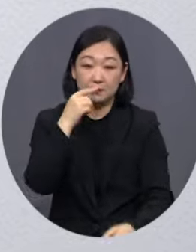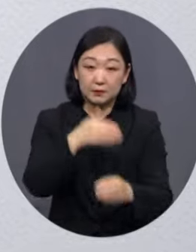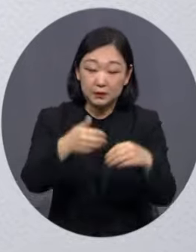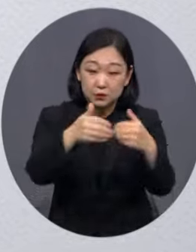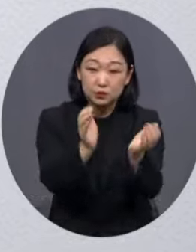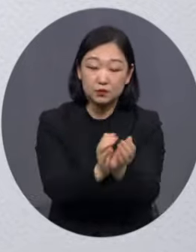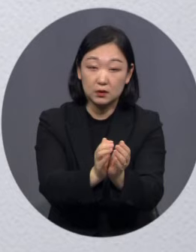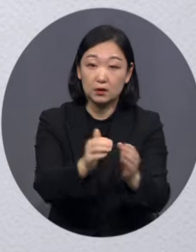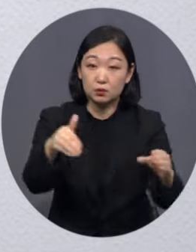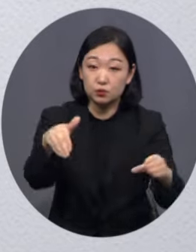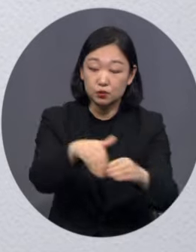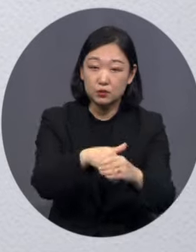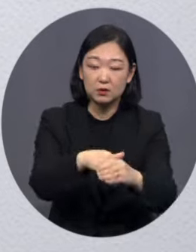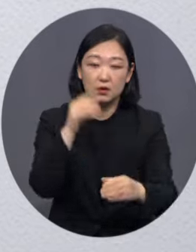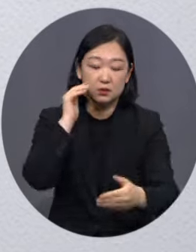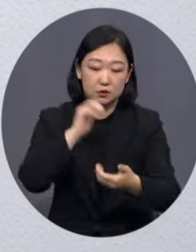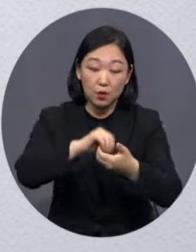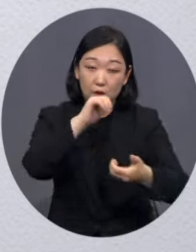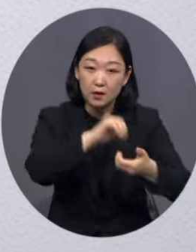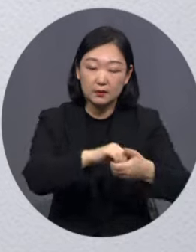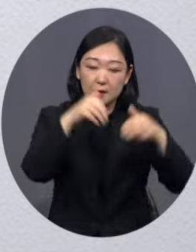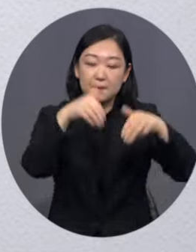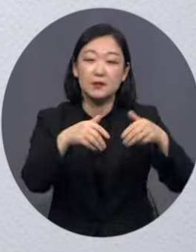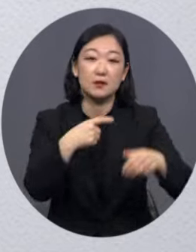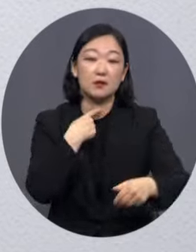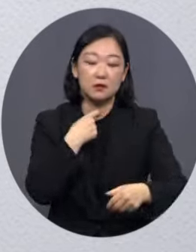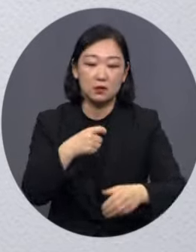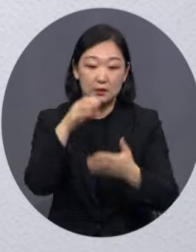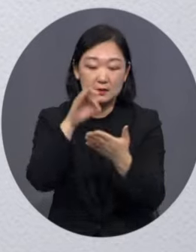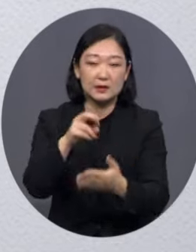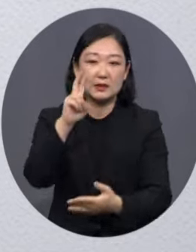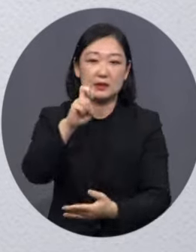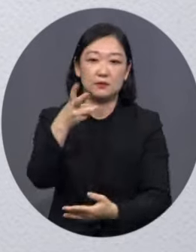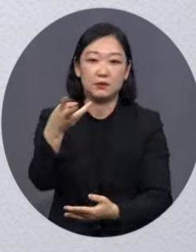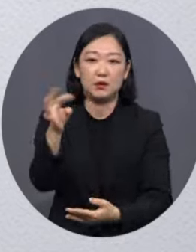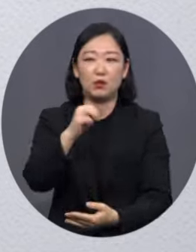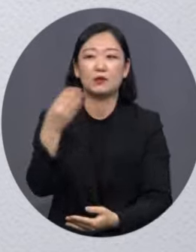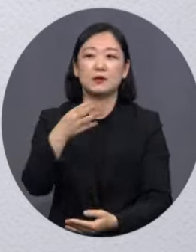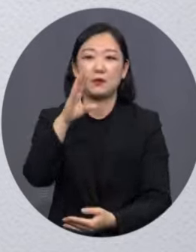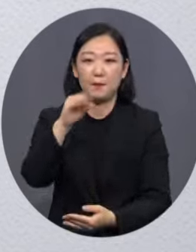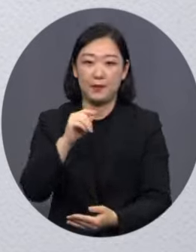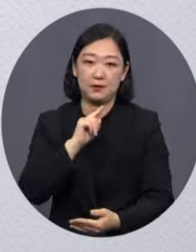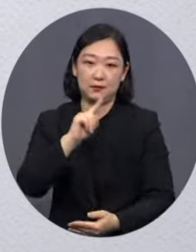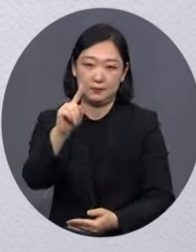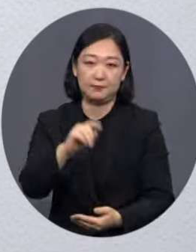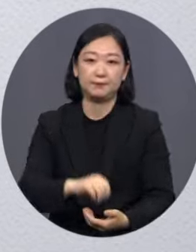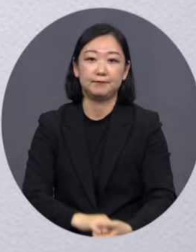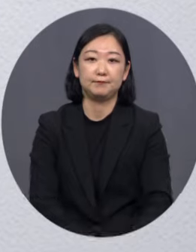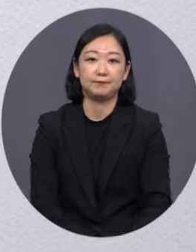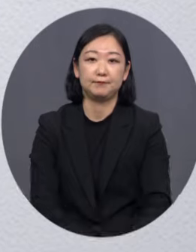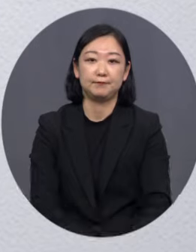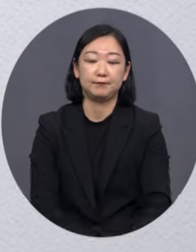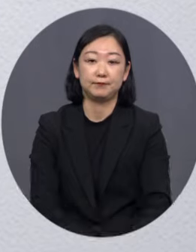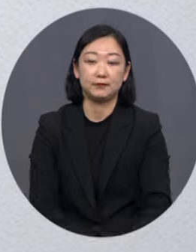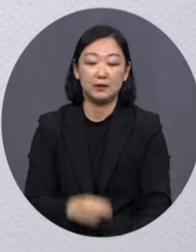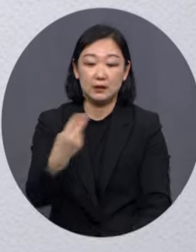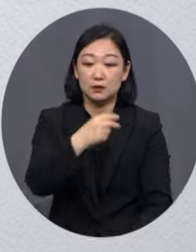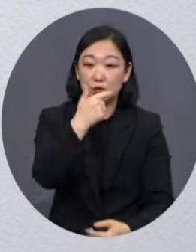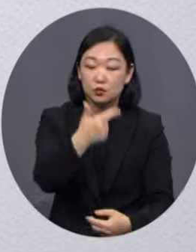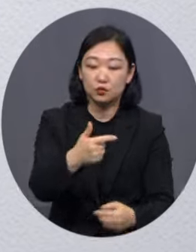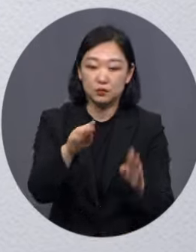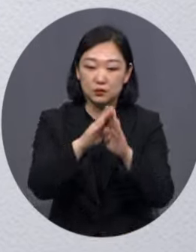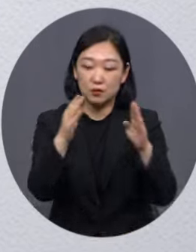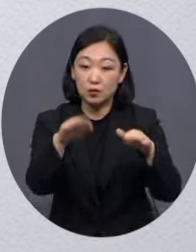문재인 정부 청와대 비서관을 진했고 재산은 22억 4천여만원을 신고했습니다 2006년